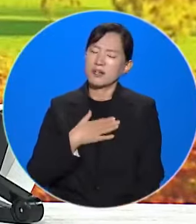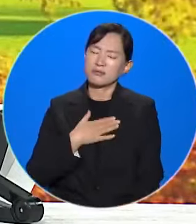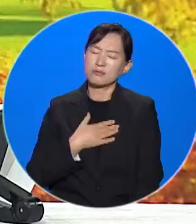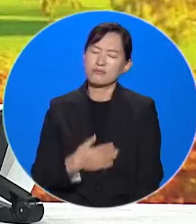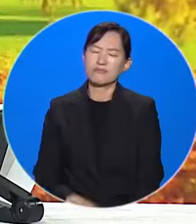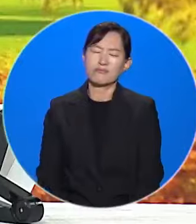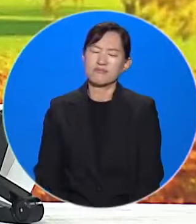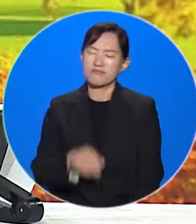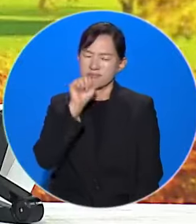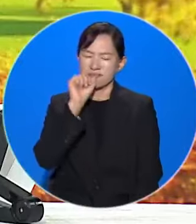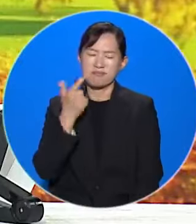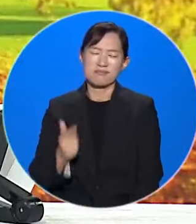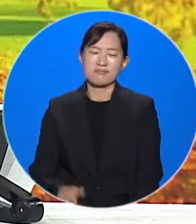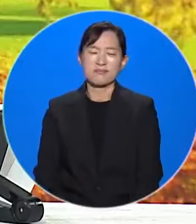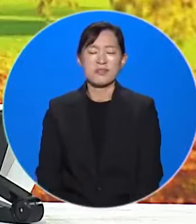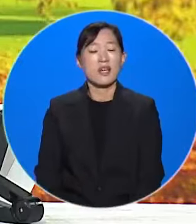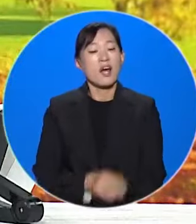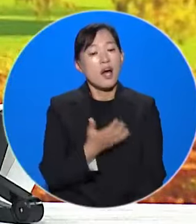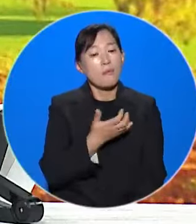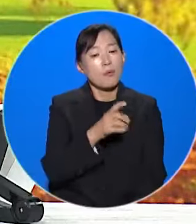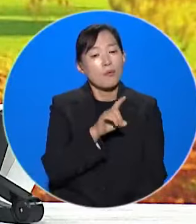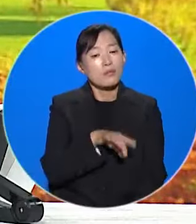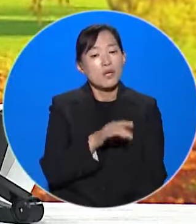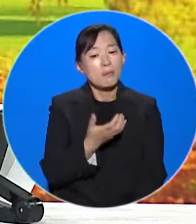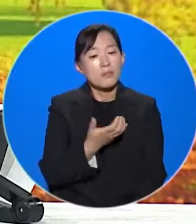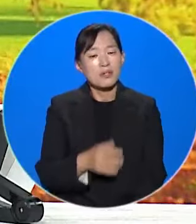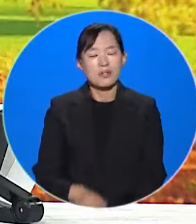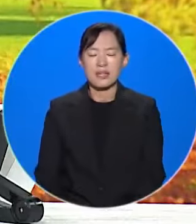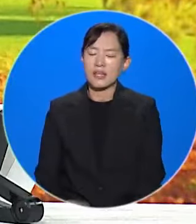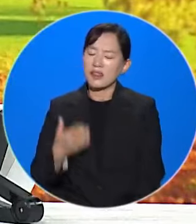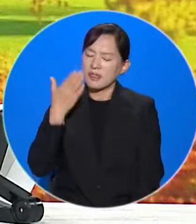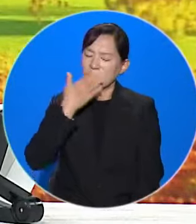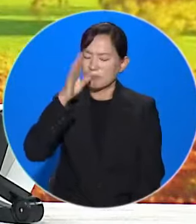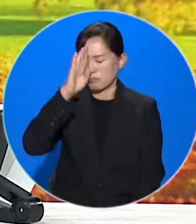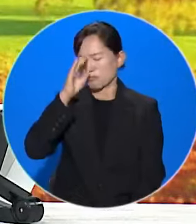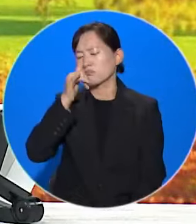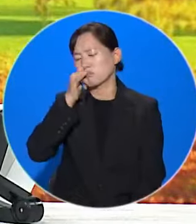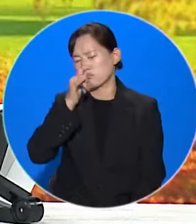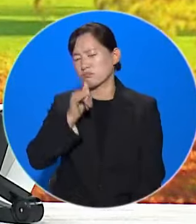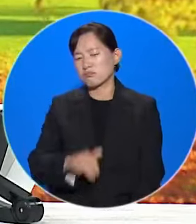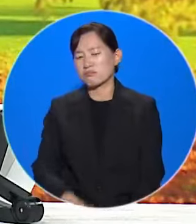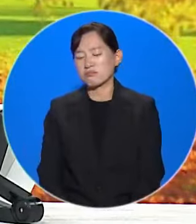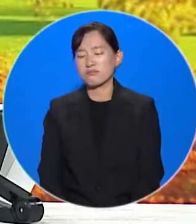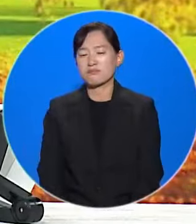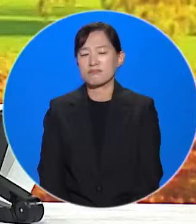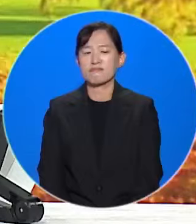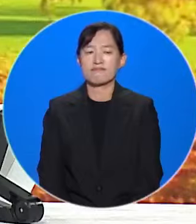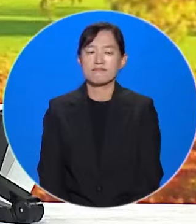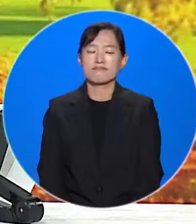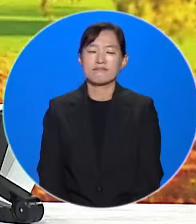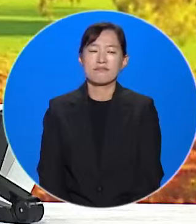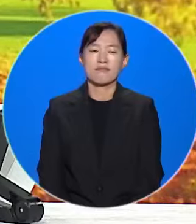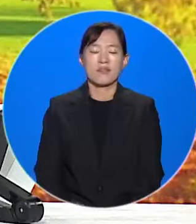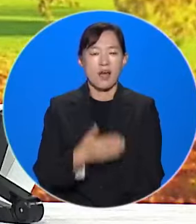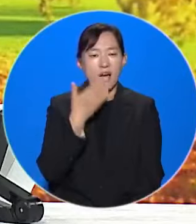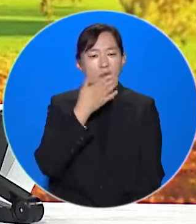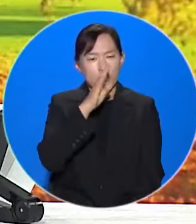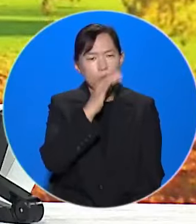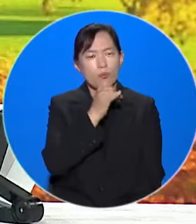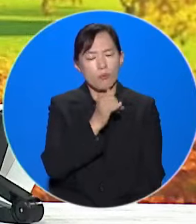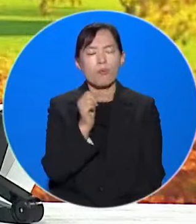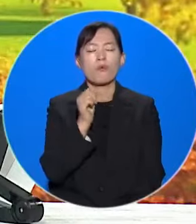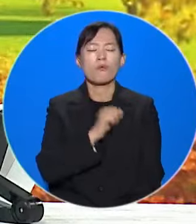좀 저도 좀 권사님도 안 좋으시군요. 어디가 안 좋으세요? 그래도 같이 기도해야죠. 당뇨. 예. 아, 우리 권사님 또 당뇨가